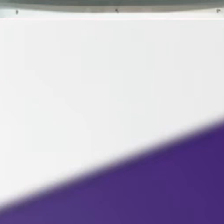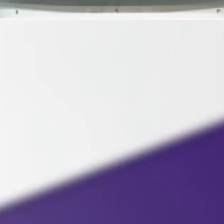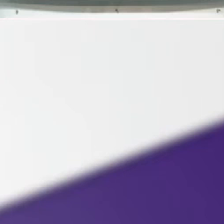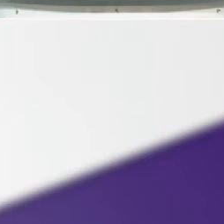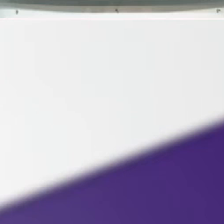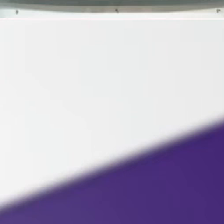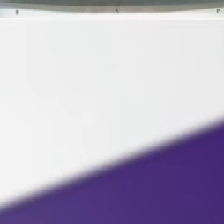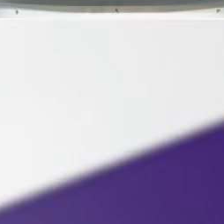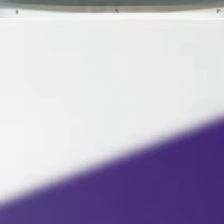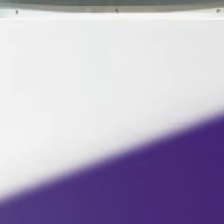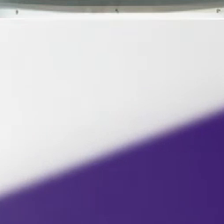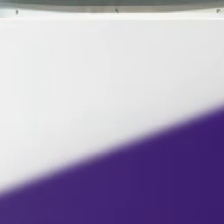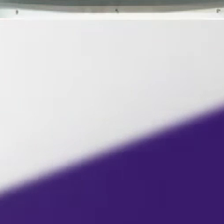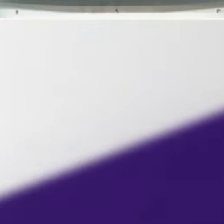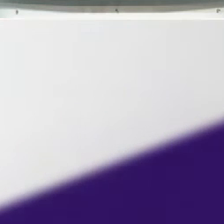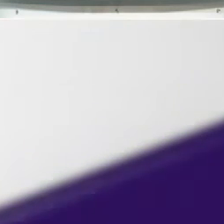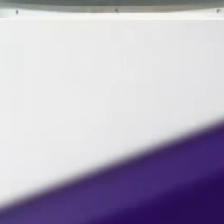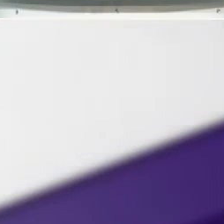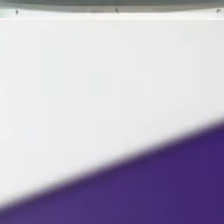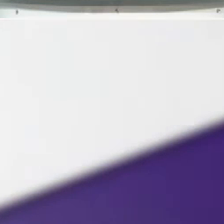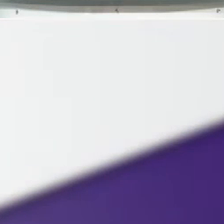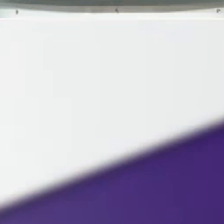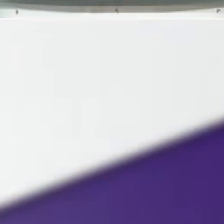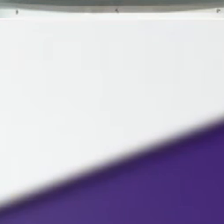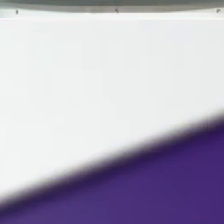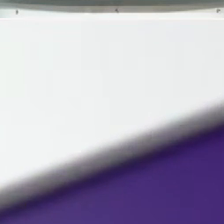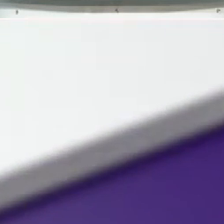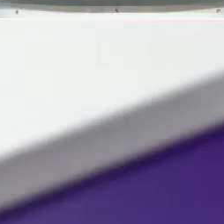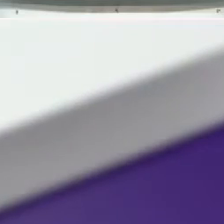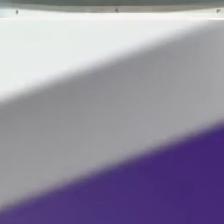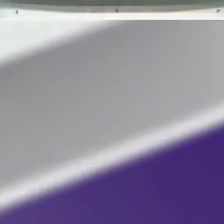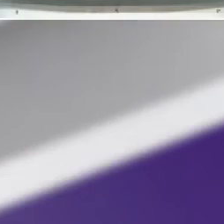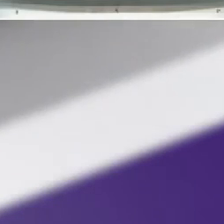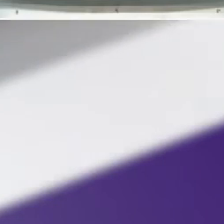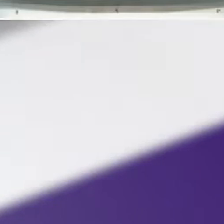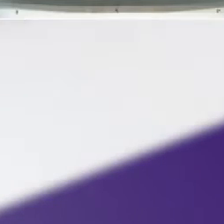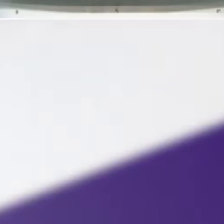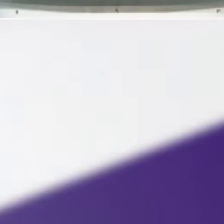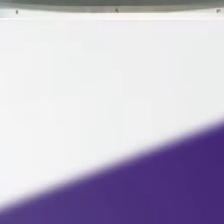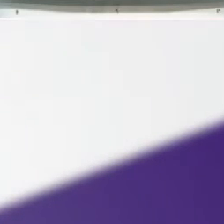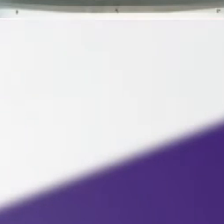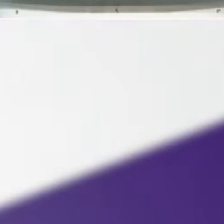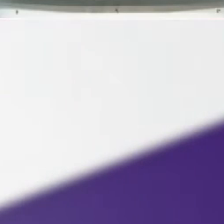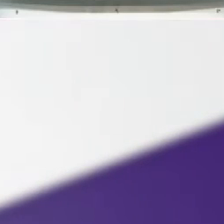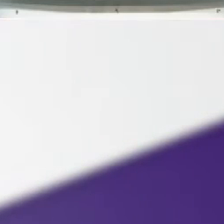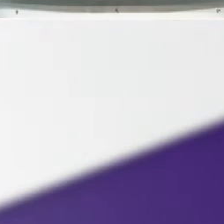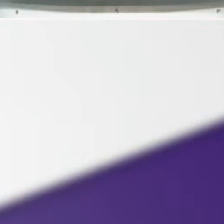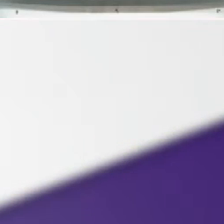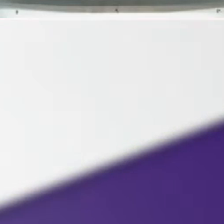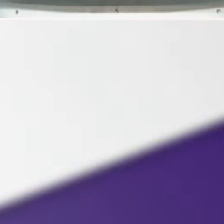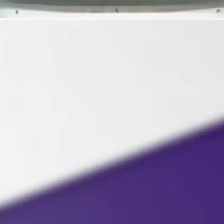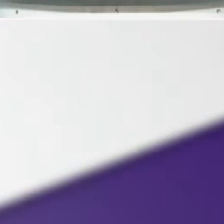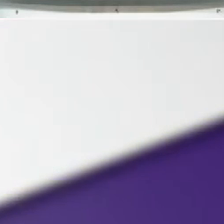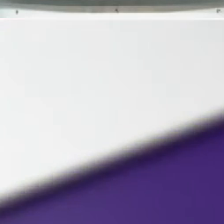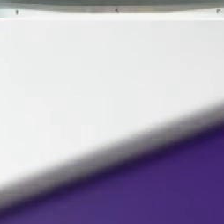ุณยุทธพงศ์จรัสเสถียรเนี่ยก็ยกตัวอย่างจากเงินก้อนในการกู้1ล้านล้านบาทในรอบที่ผ่านมาเนี่ยแล้วก็ชี้เห็นถึงจุด